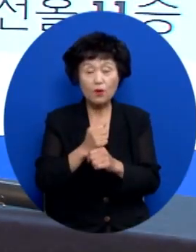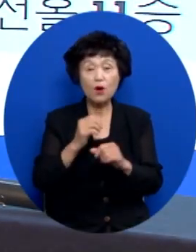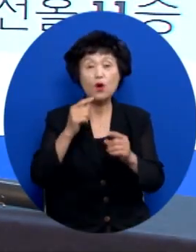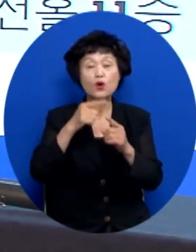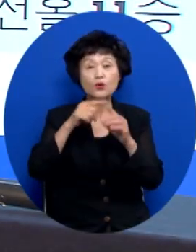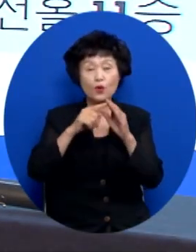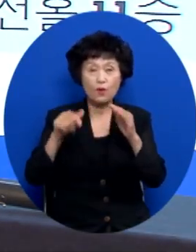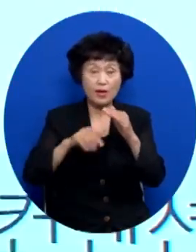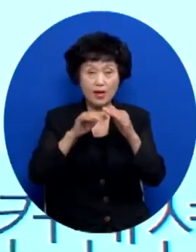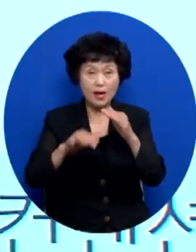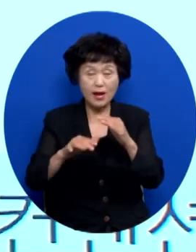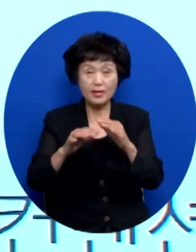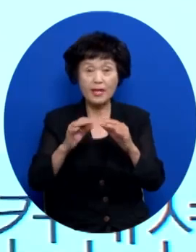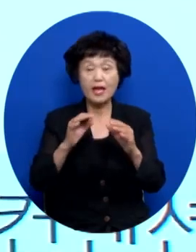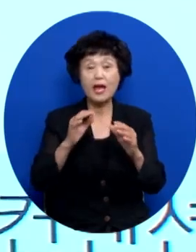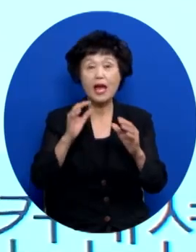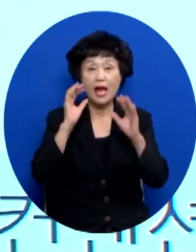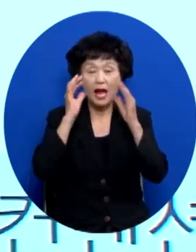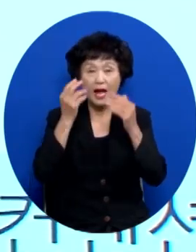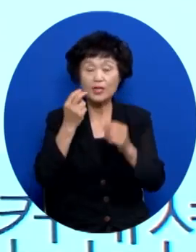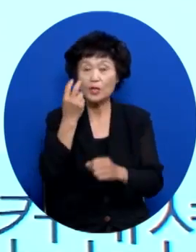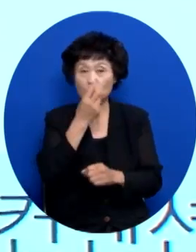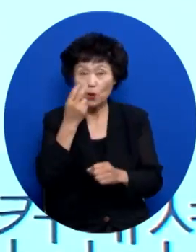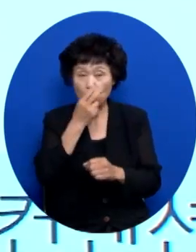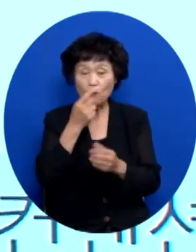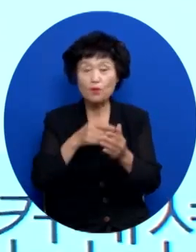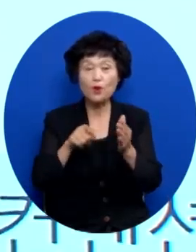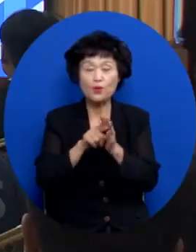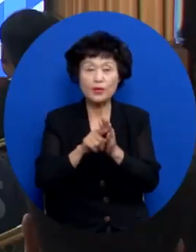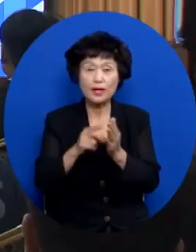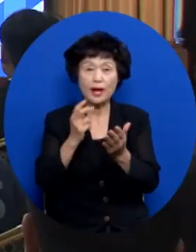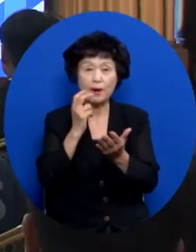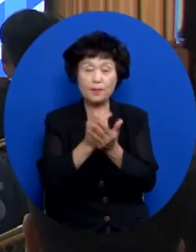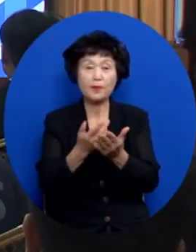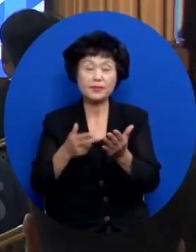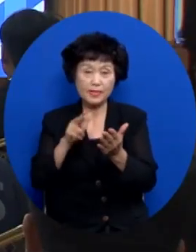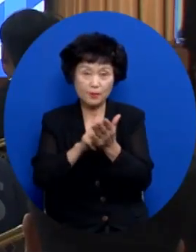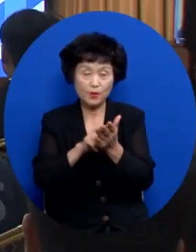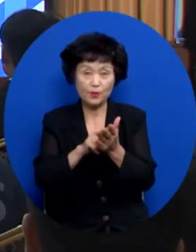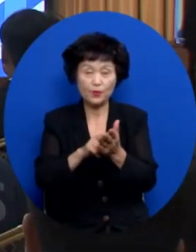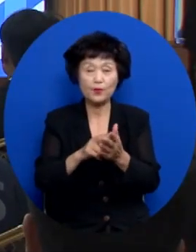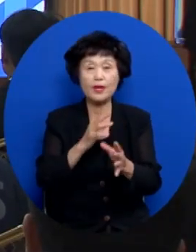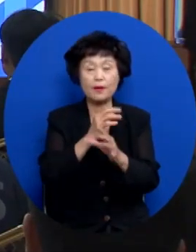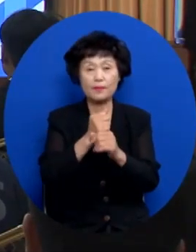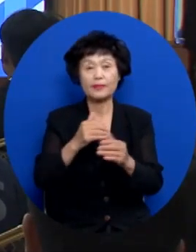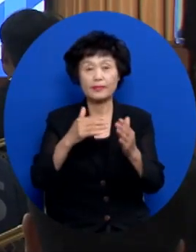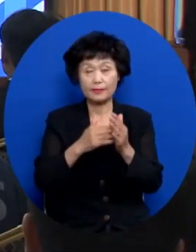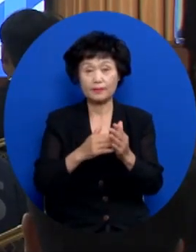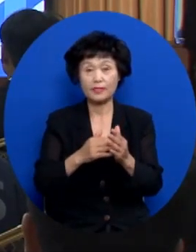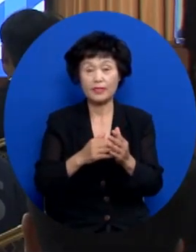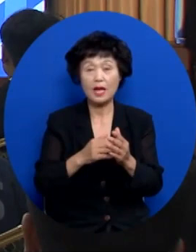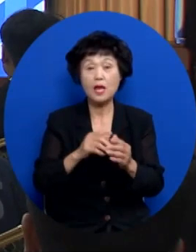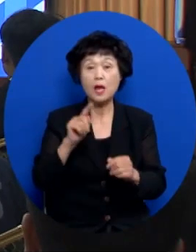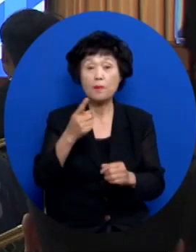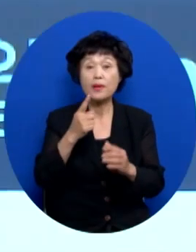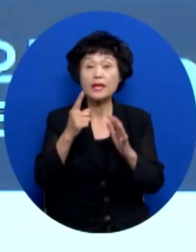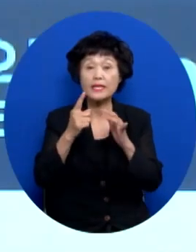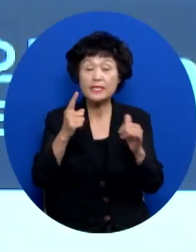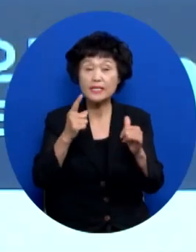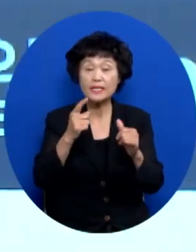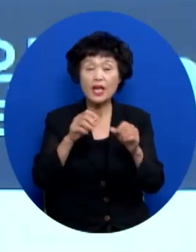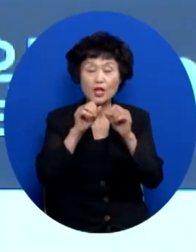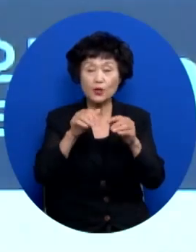시설 법제화 운동에 적극 협력하기로 다짐했습니다. KWMA는 소속된 120여 개